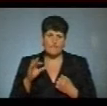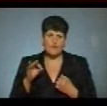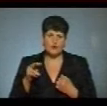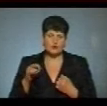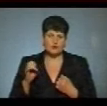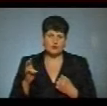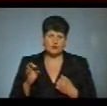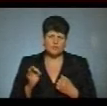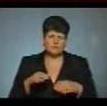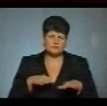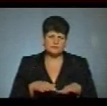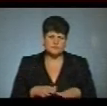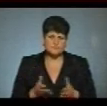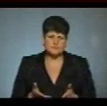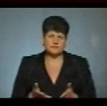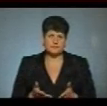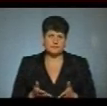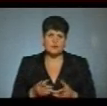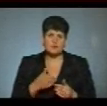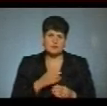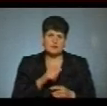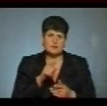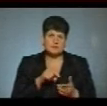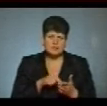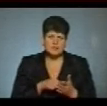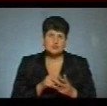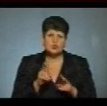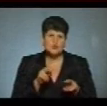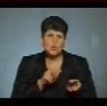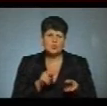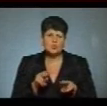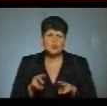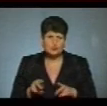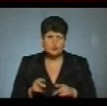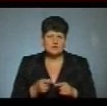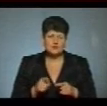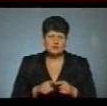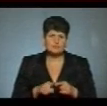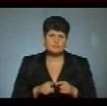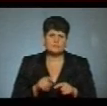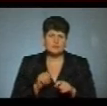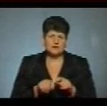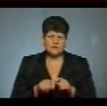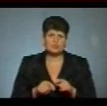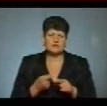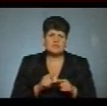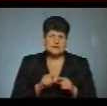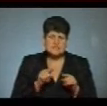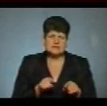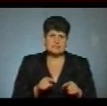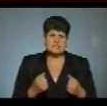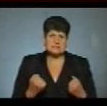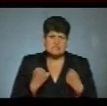меблевої тканини. Хотів би задати запитання, чи хтось контролює сертифікацію цього захисту